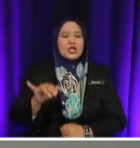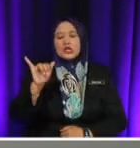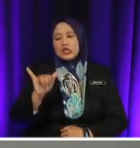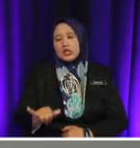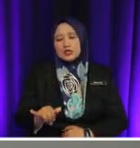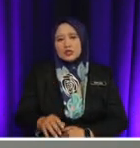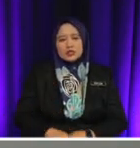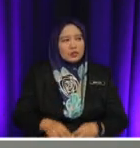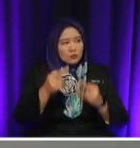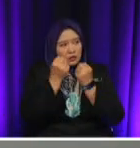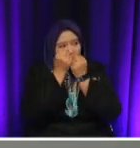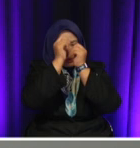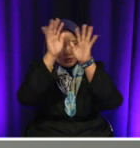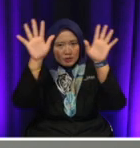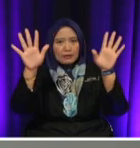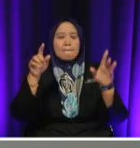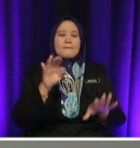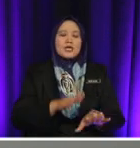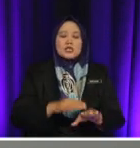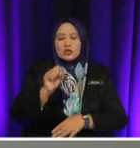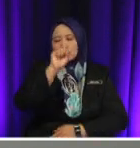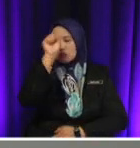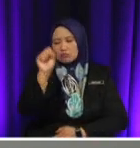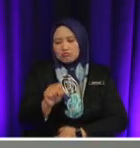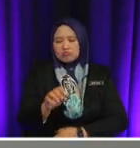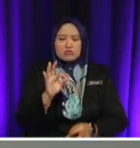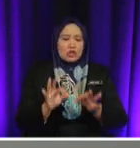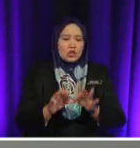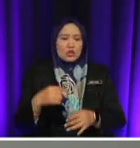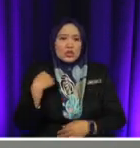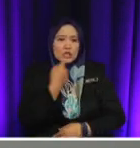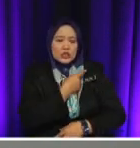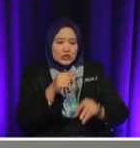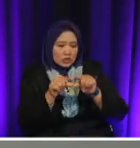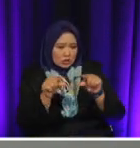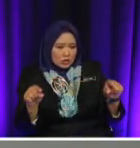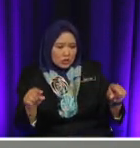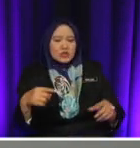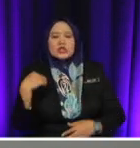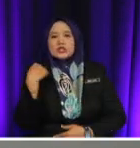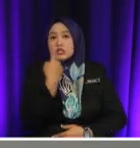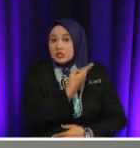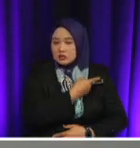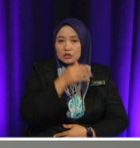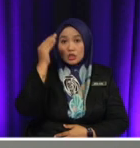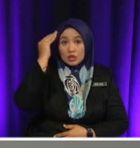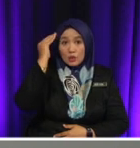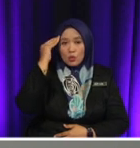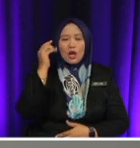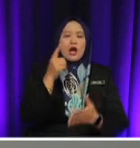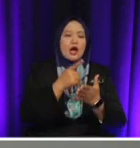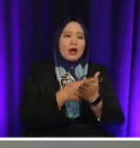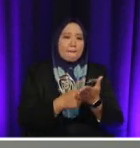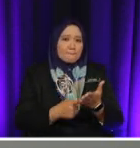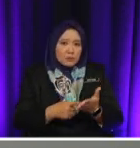tersebut okey supaya kita tahu apakah kehendak eksperimen itu okey dan yang paling penting di dalam kemahiran